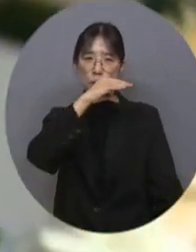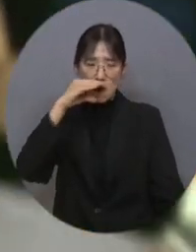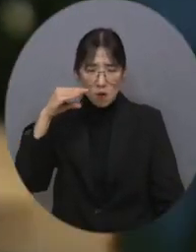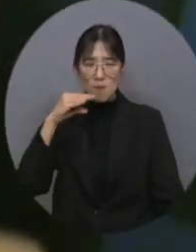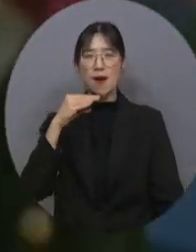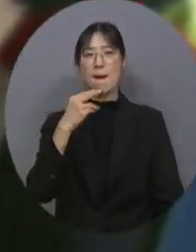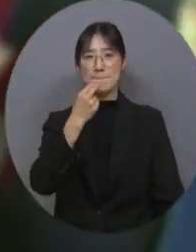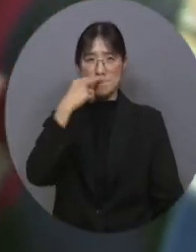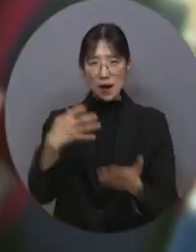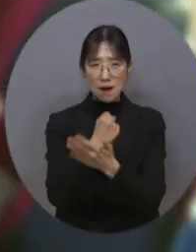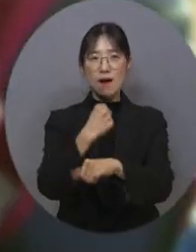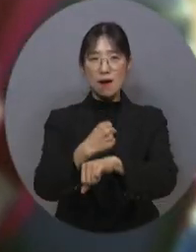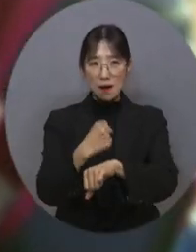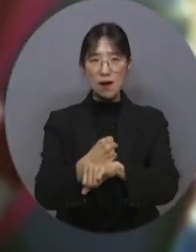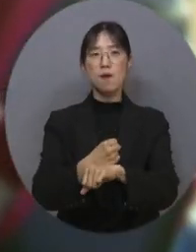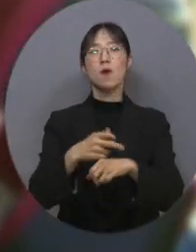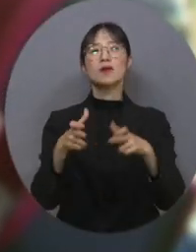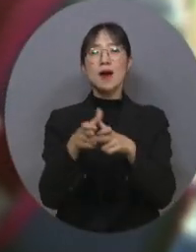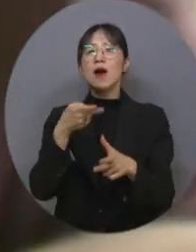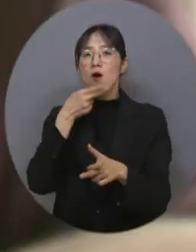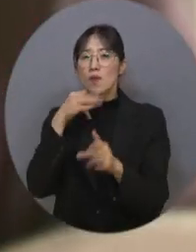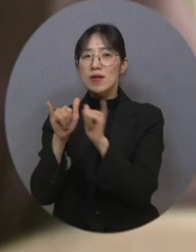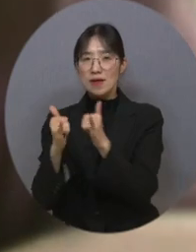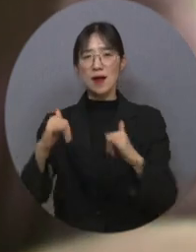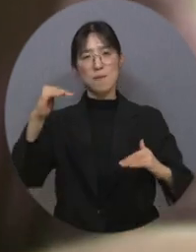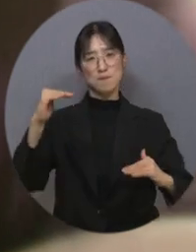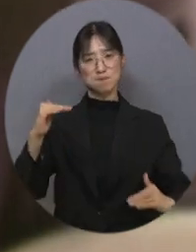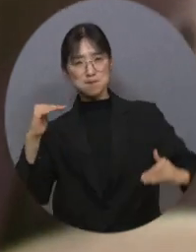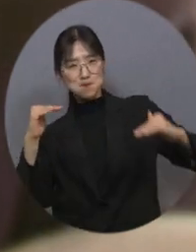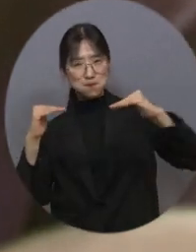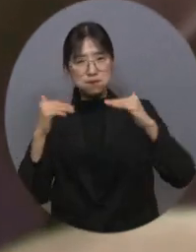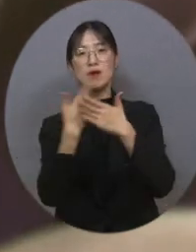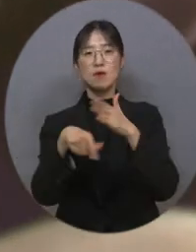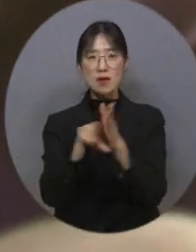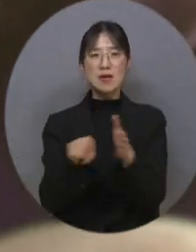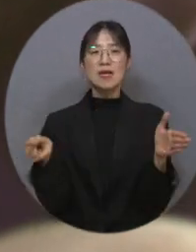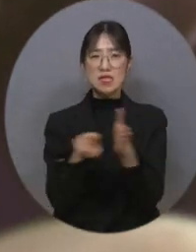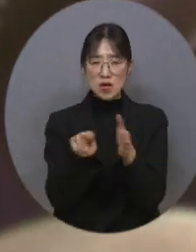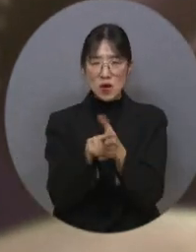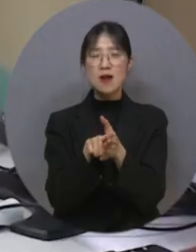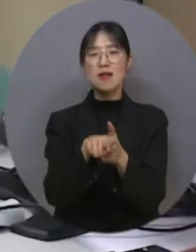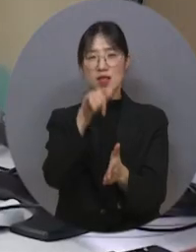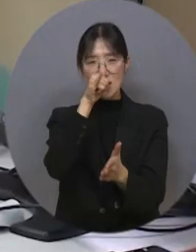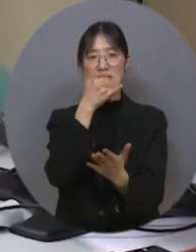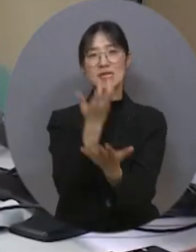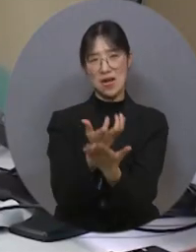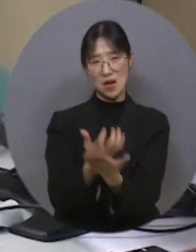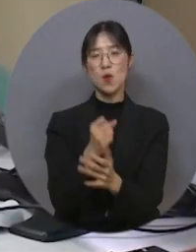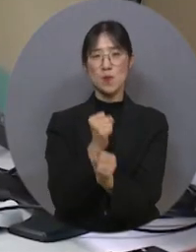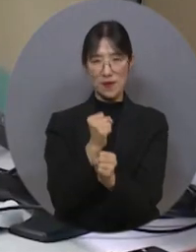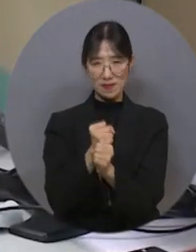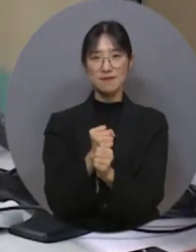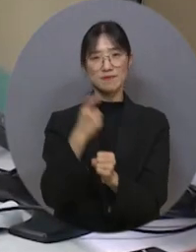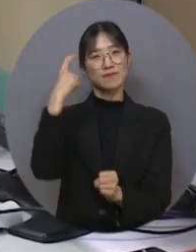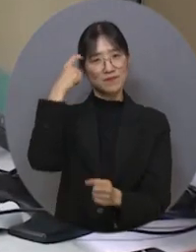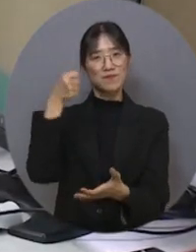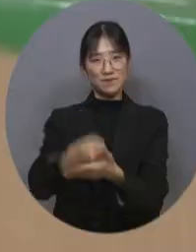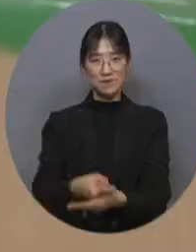파악하고 비장애인의 건강 수준 격차 해소를 위한 신뢰성 있는 자료를 생산하겠다는 뜻을